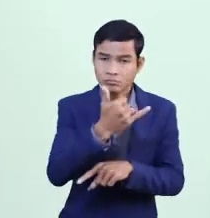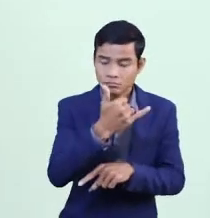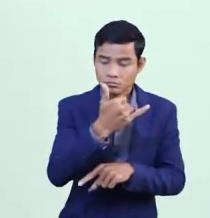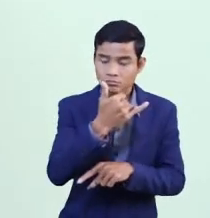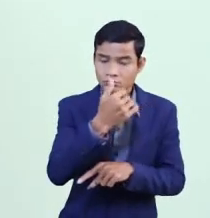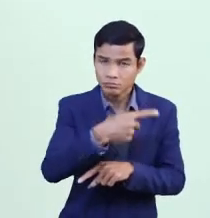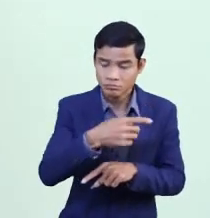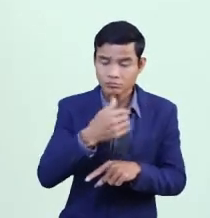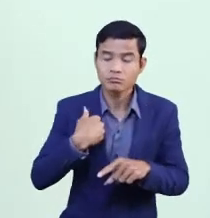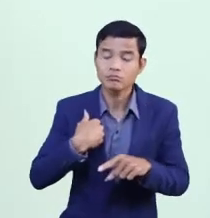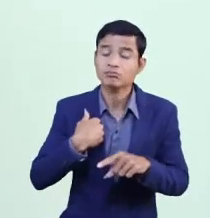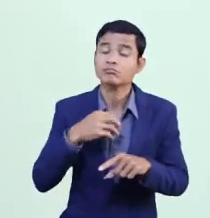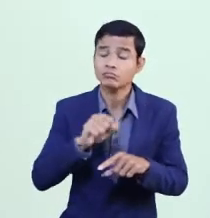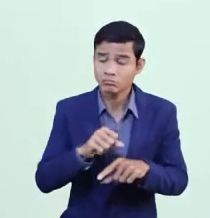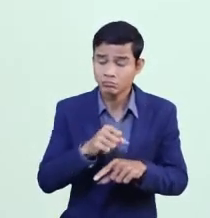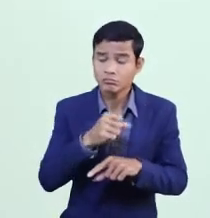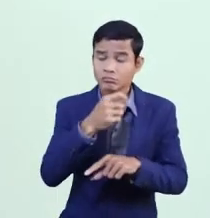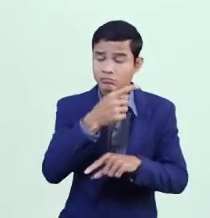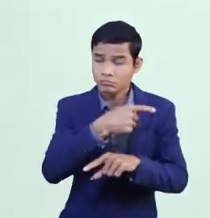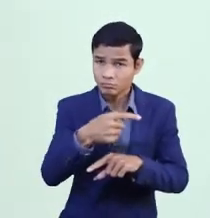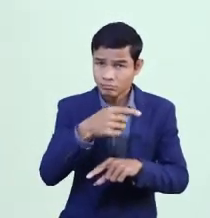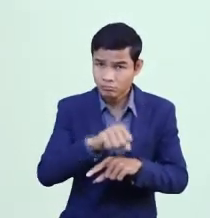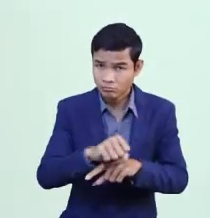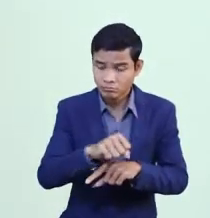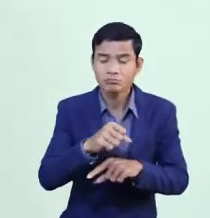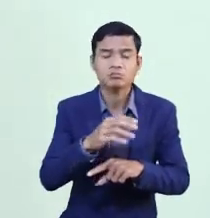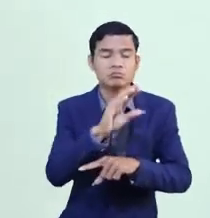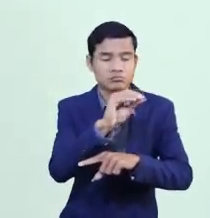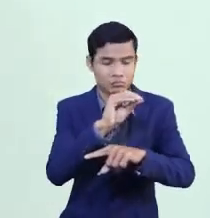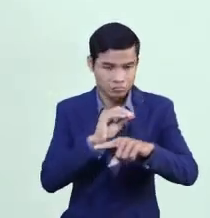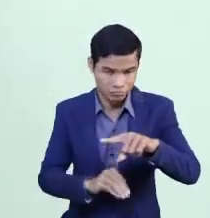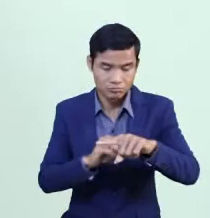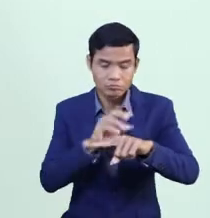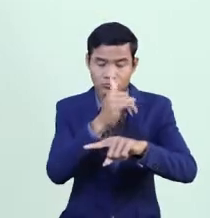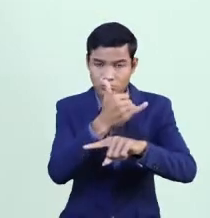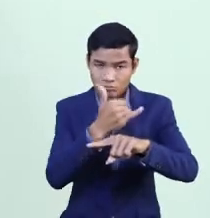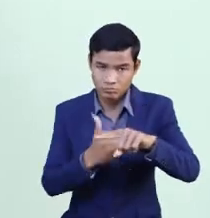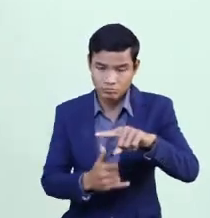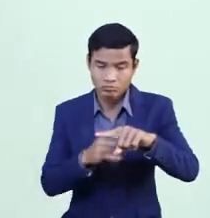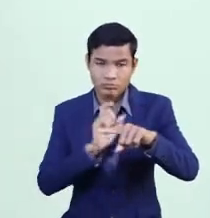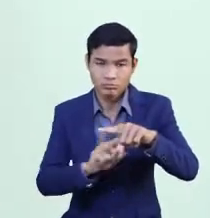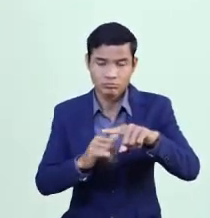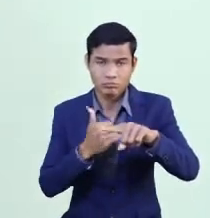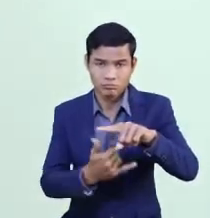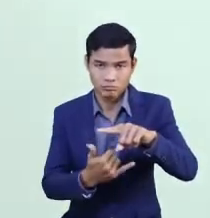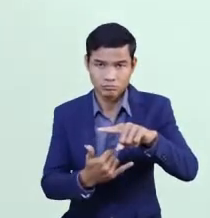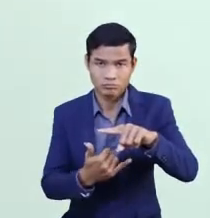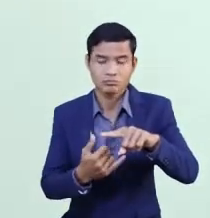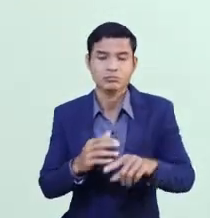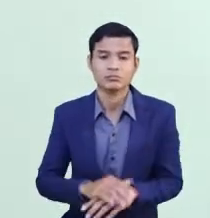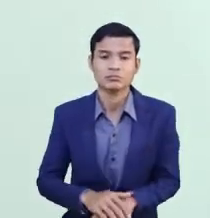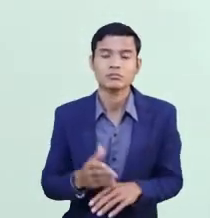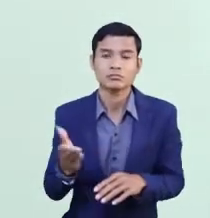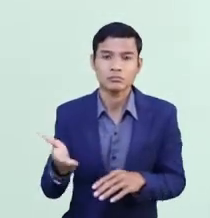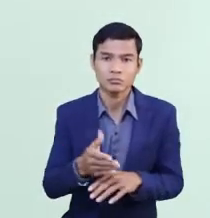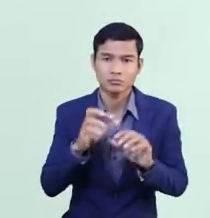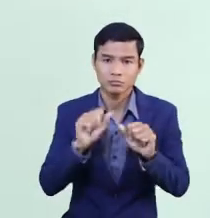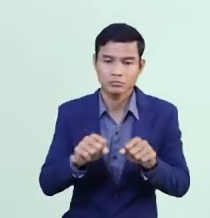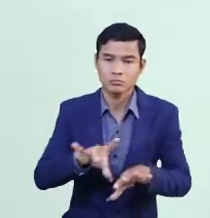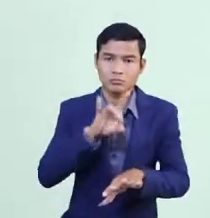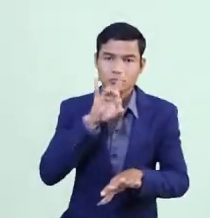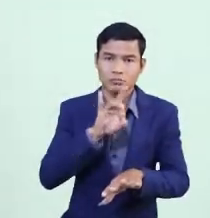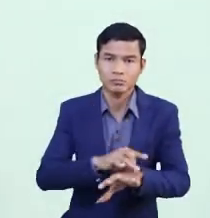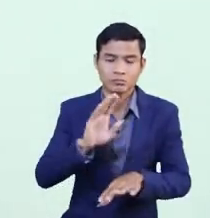con chá bà mũi khi mình là vậy đọa tê cái dương tùm lẽ cho sạch sẽ lấy bàm bàm mùi chá chẳng